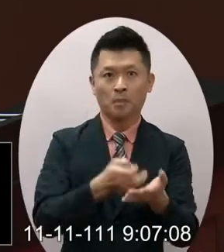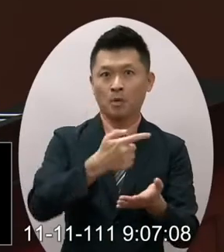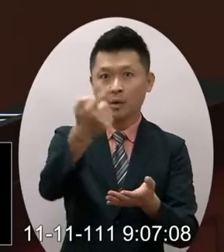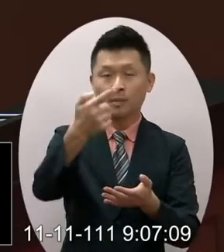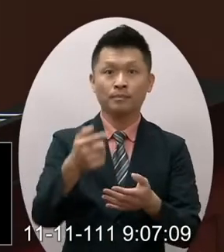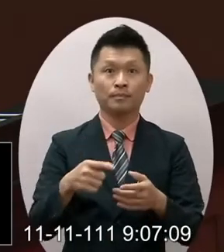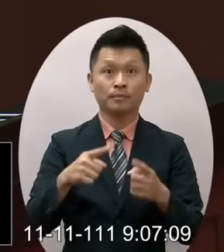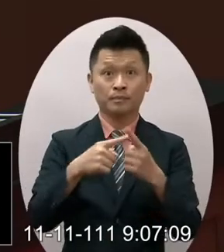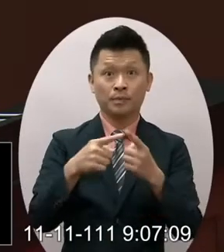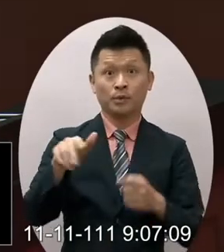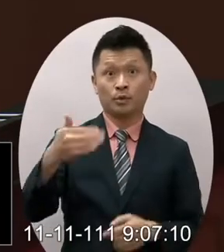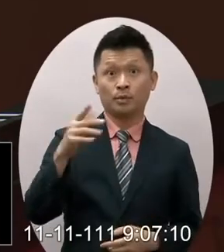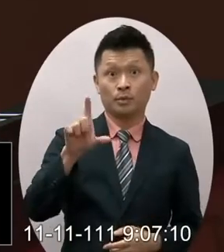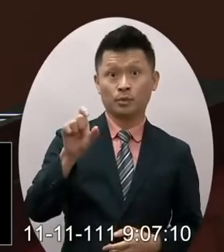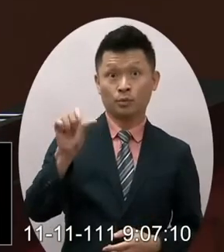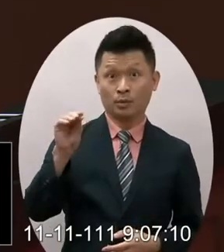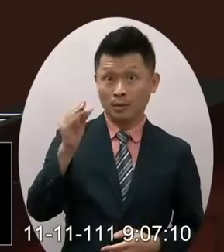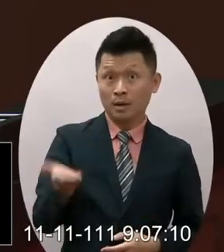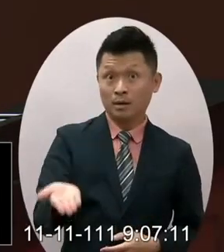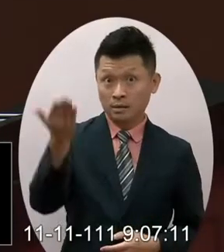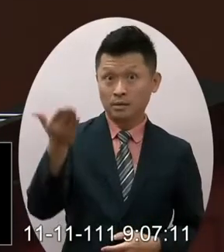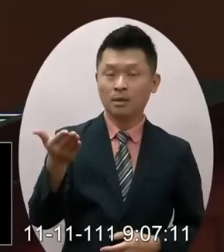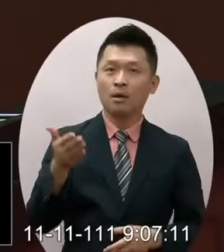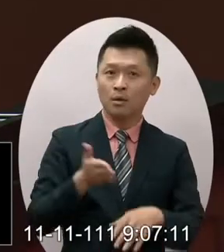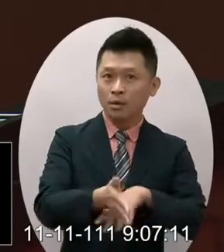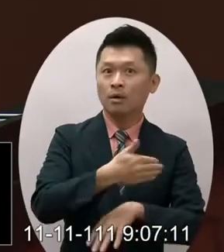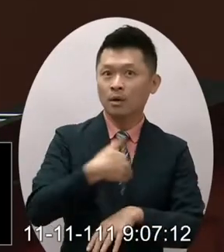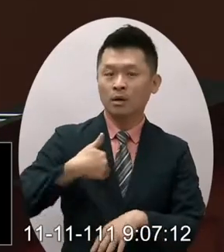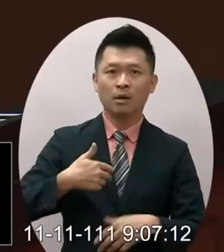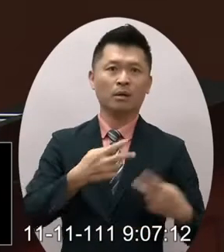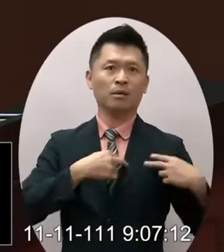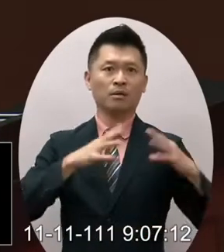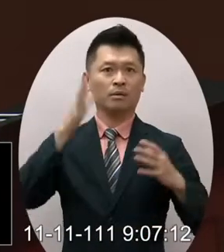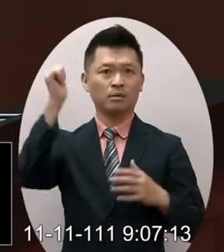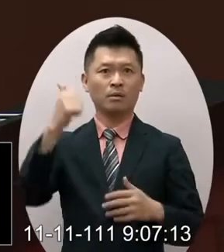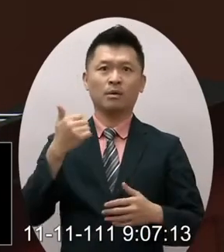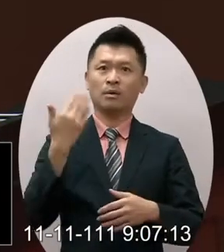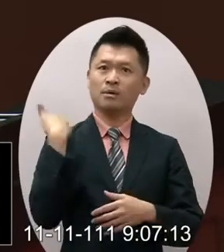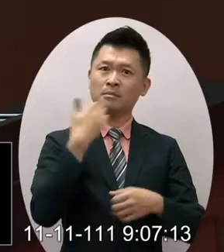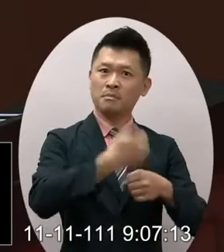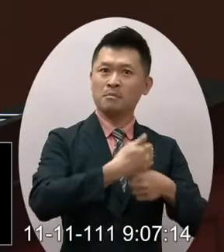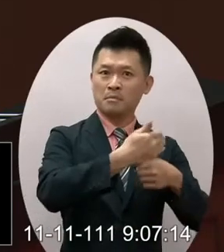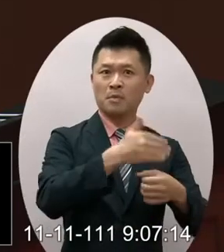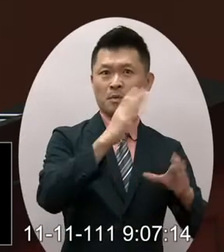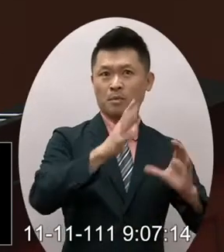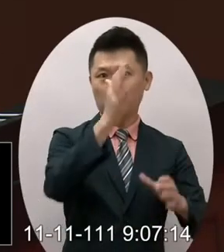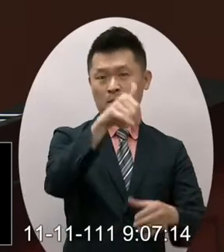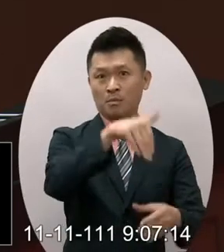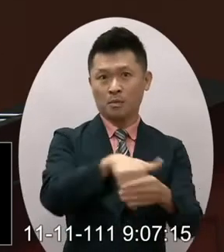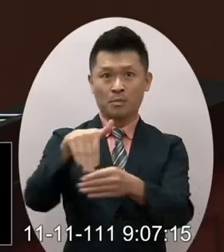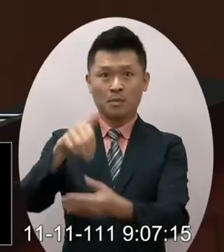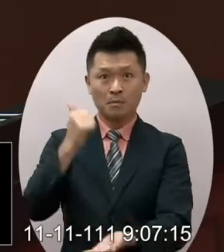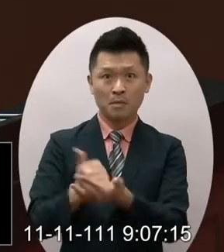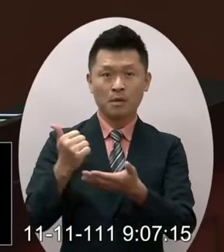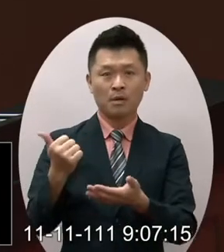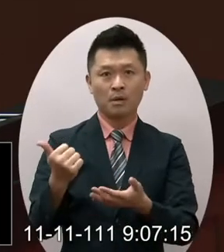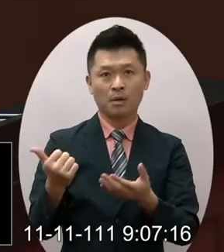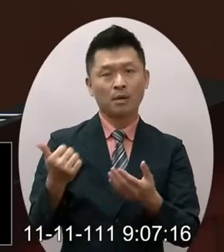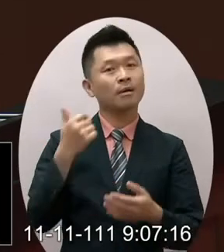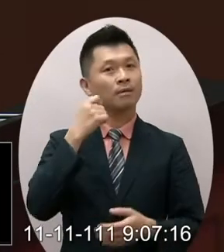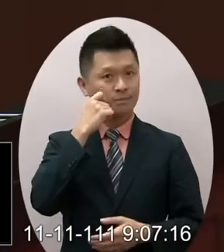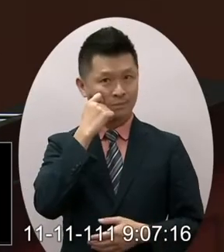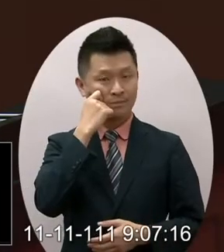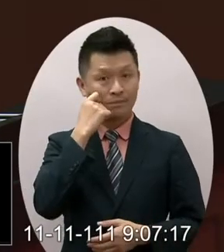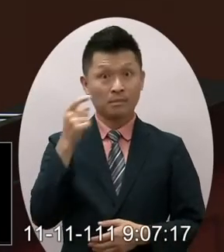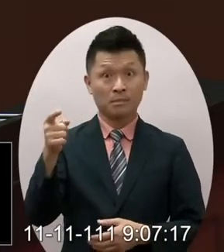高达965万票。说实在，这比蔡英文或马英九选总统还要困难，因为所需的票数比他